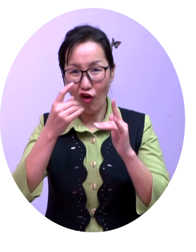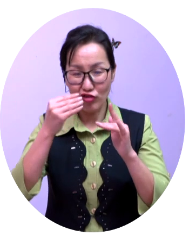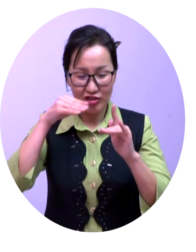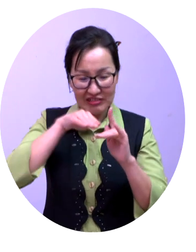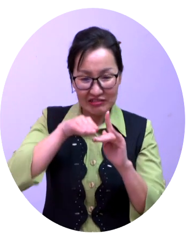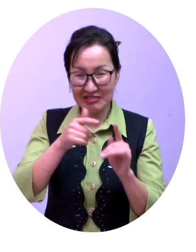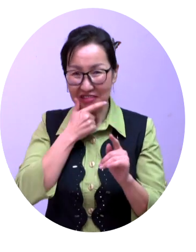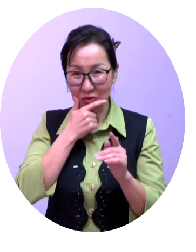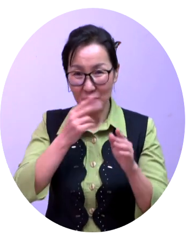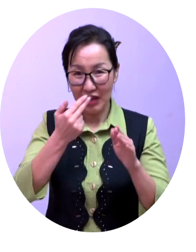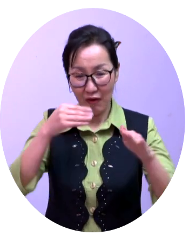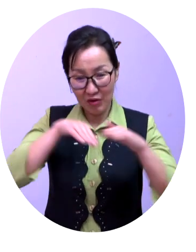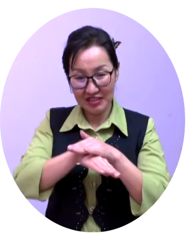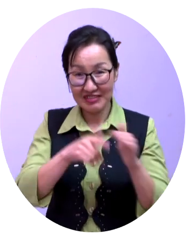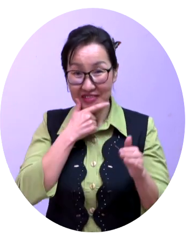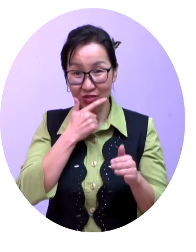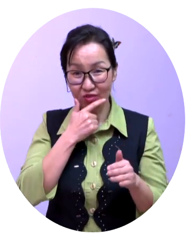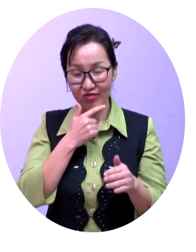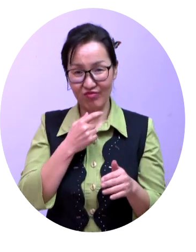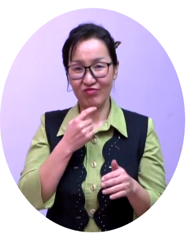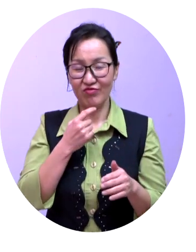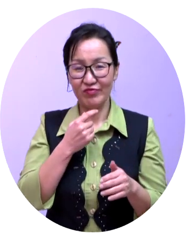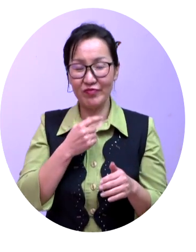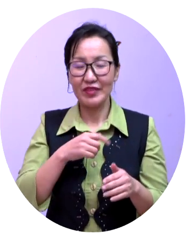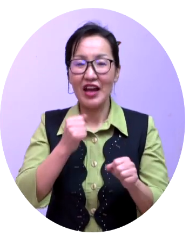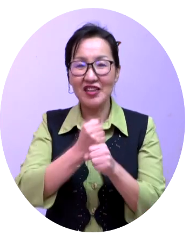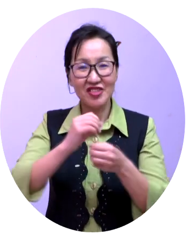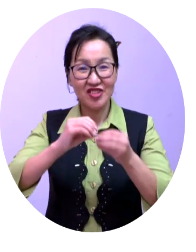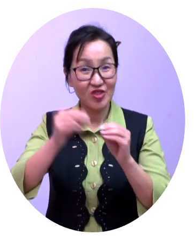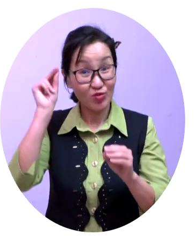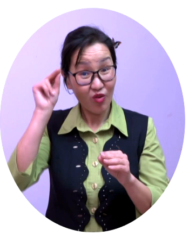бодлосоо учраас ажил хийж сураагүй учраас